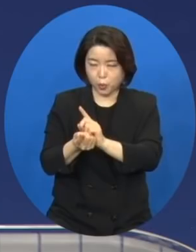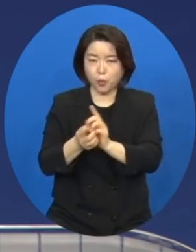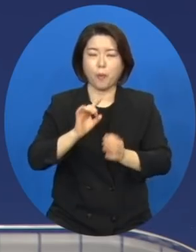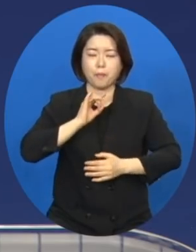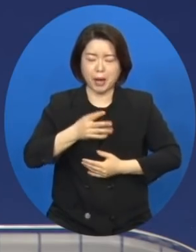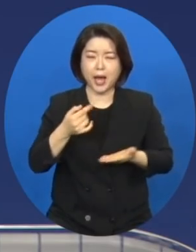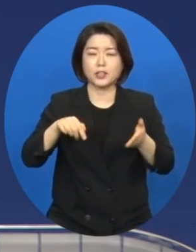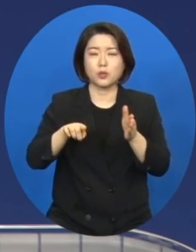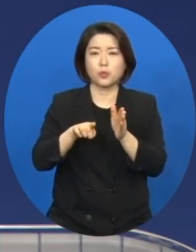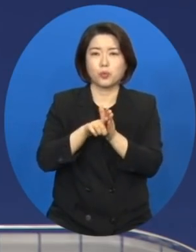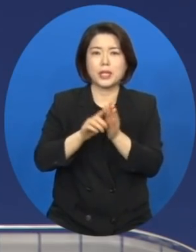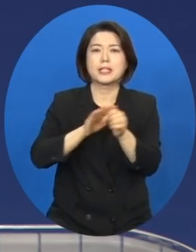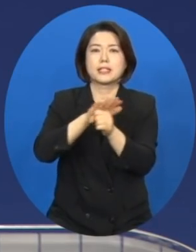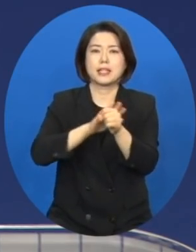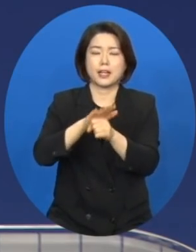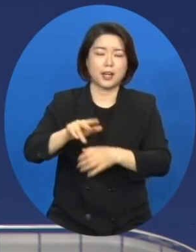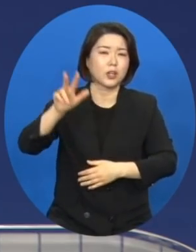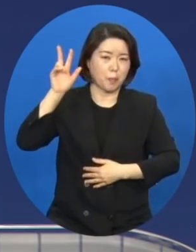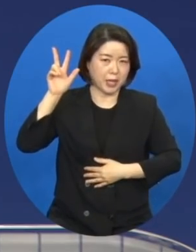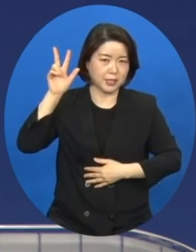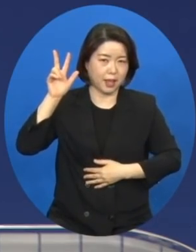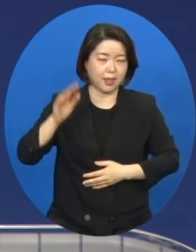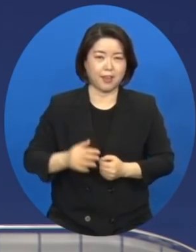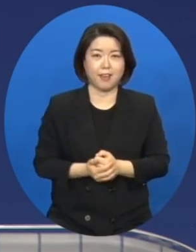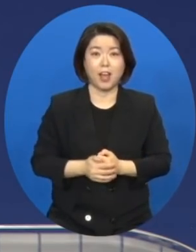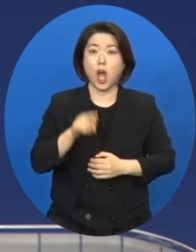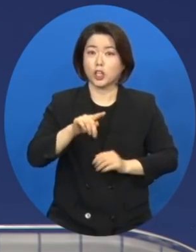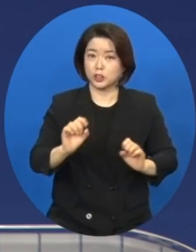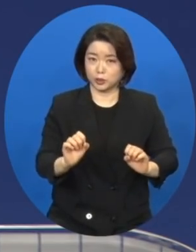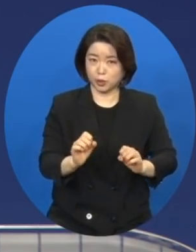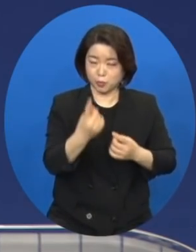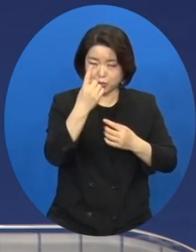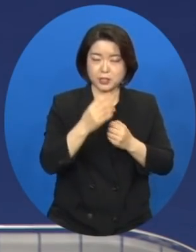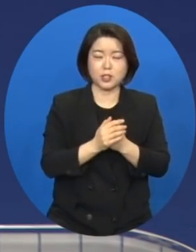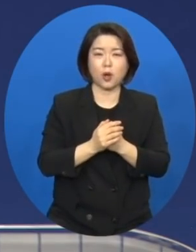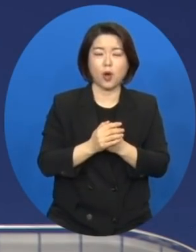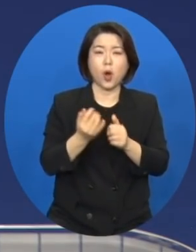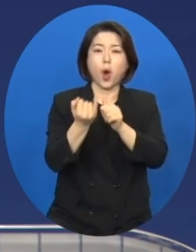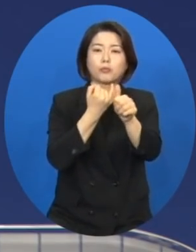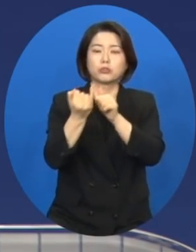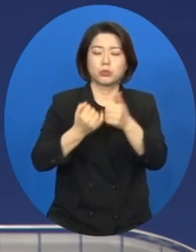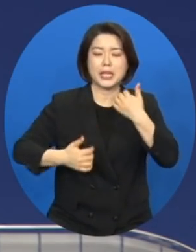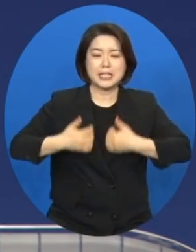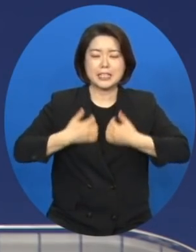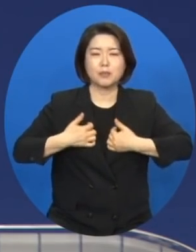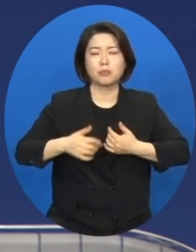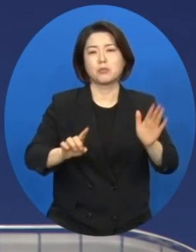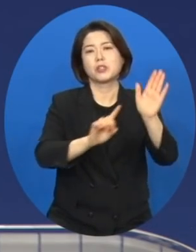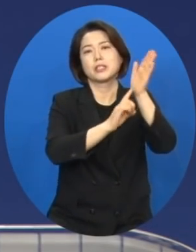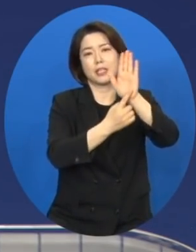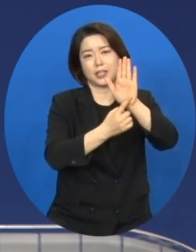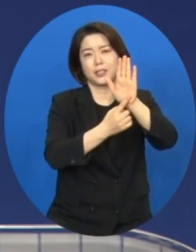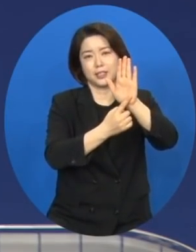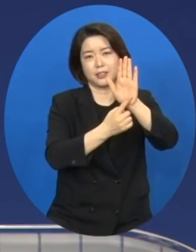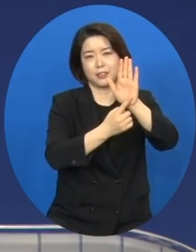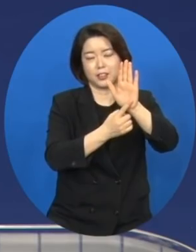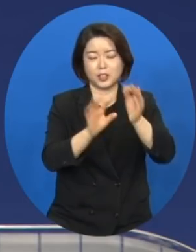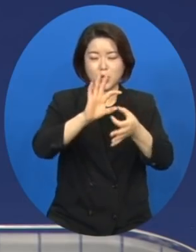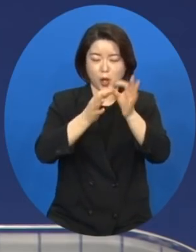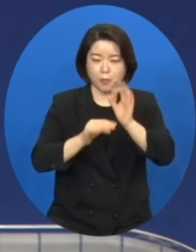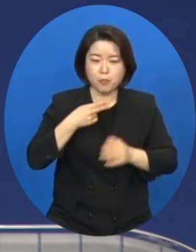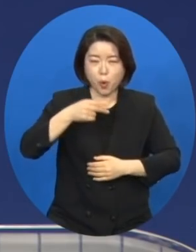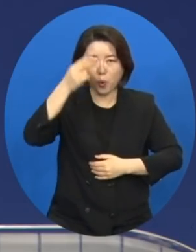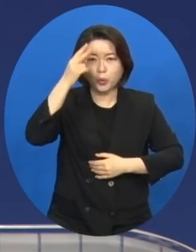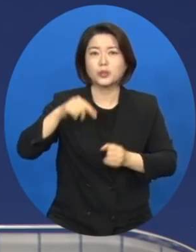것을 언약하는 것이고요. 그럼으로써 부부의 기쁨을 상징하는 것이 이 포도주의 의미입니다.